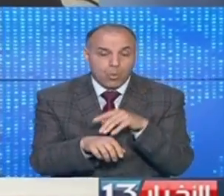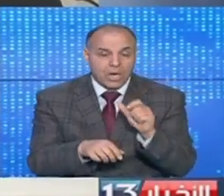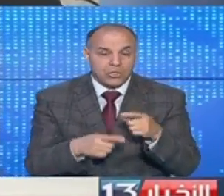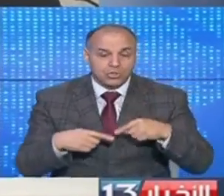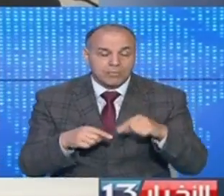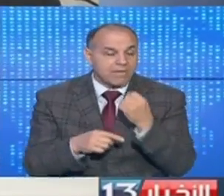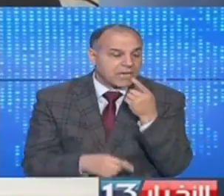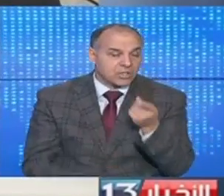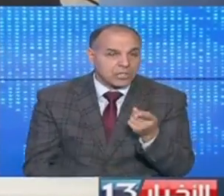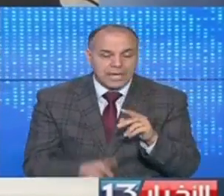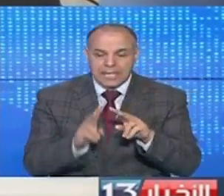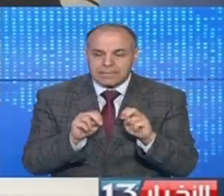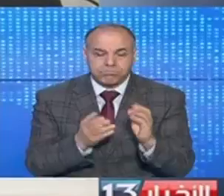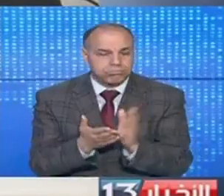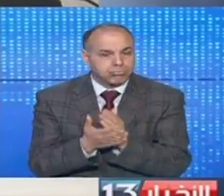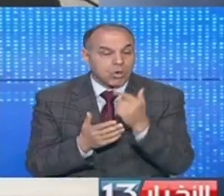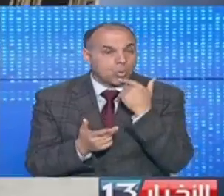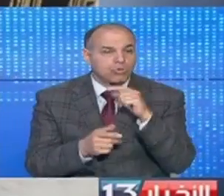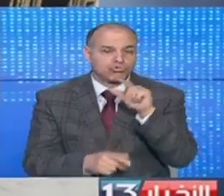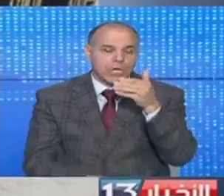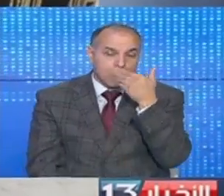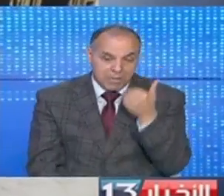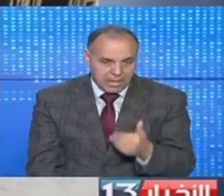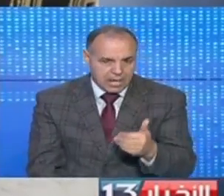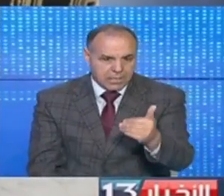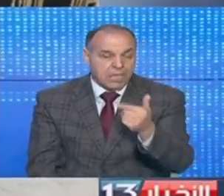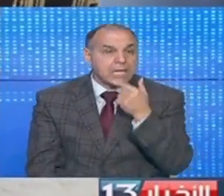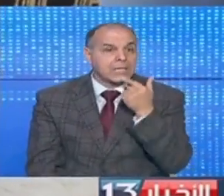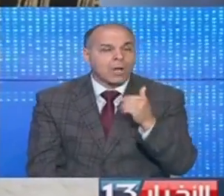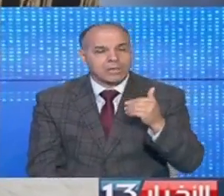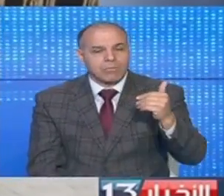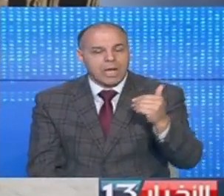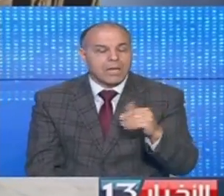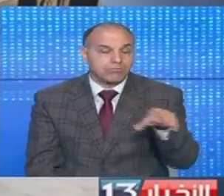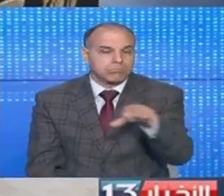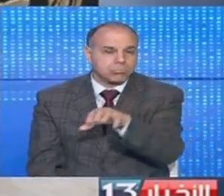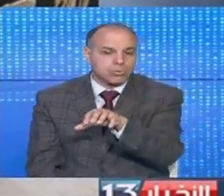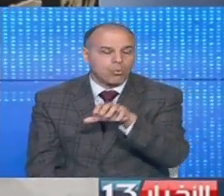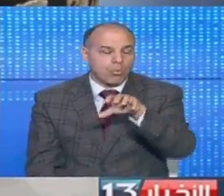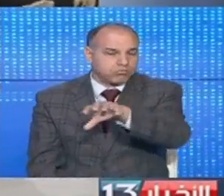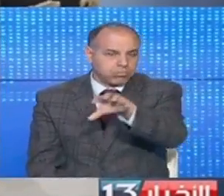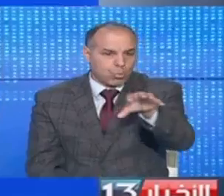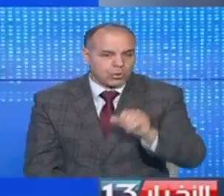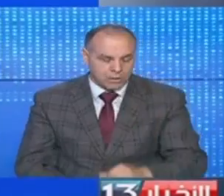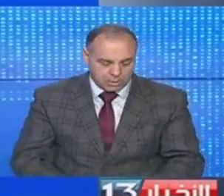جلسه مسائيه ستبحث الاستعدادات في شهر رمضان والوضع التنمويه على المستوى الجهوي والمحلي